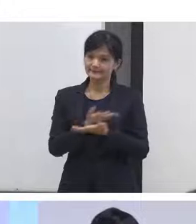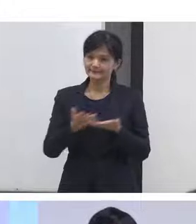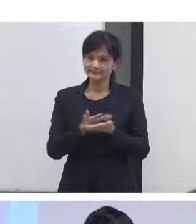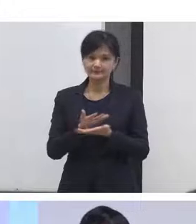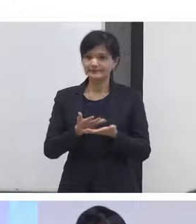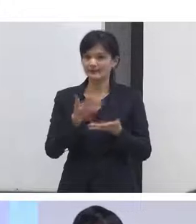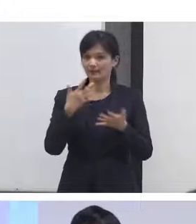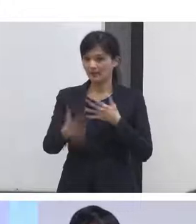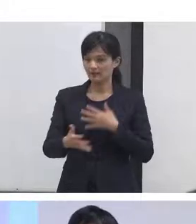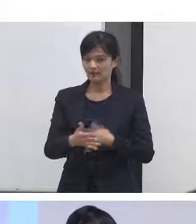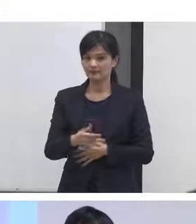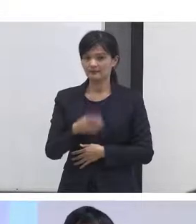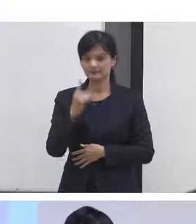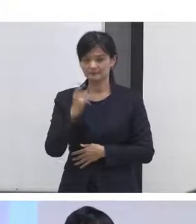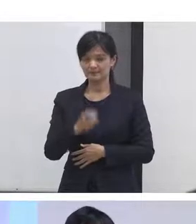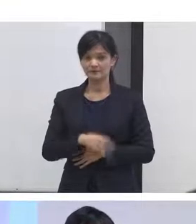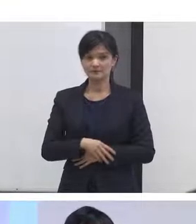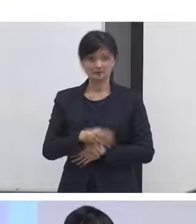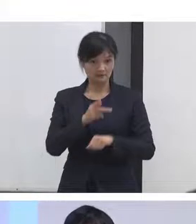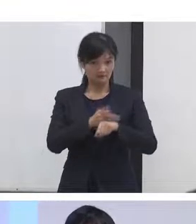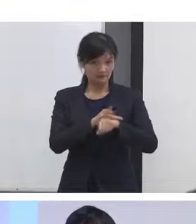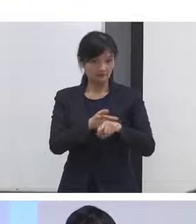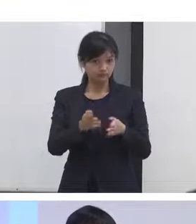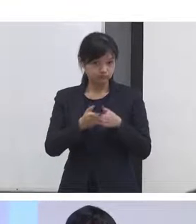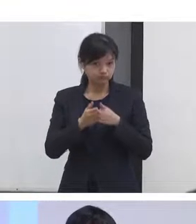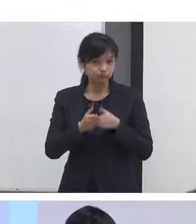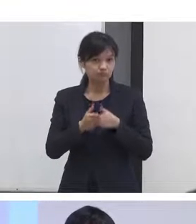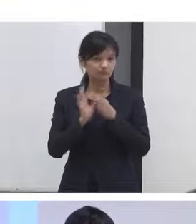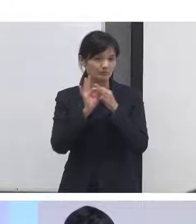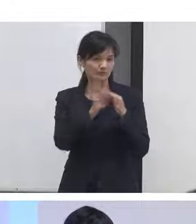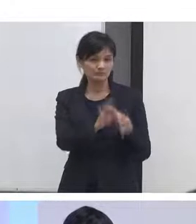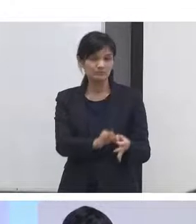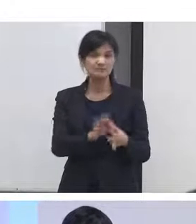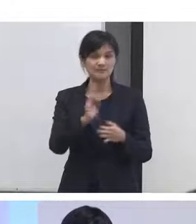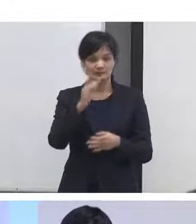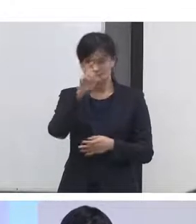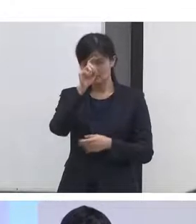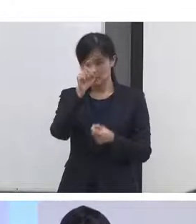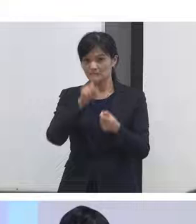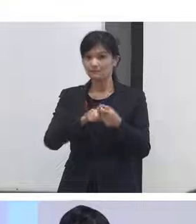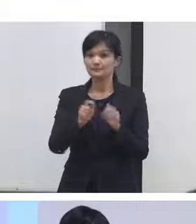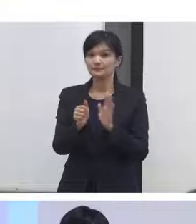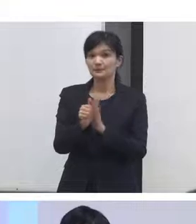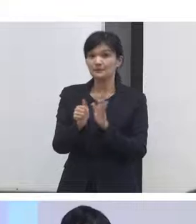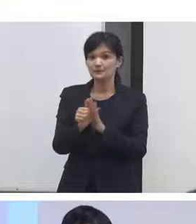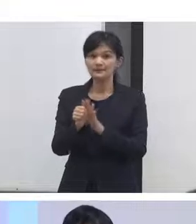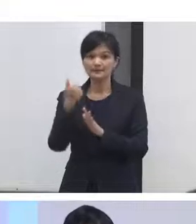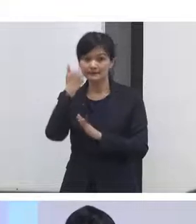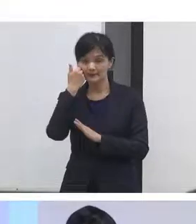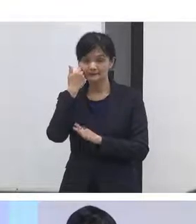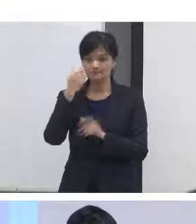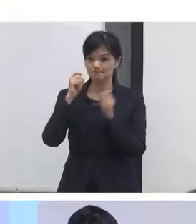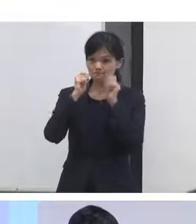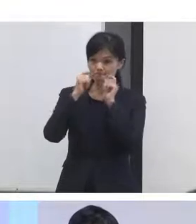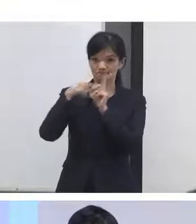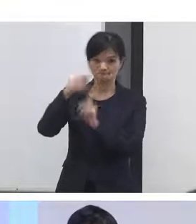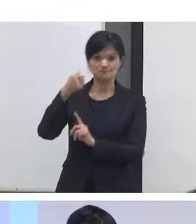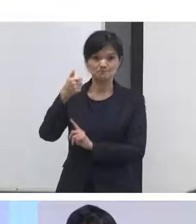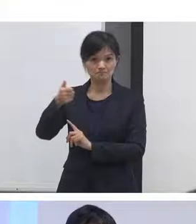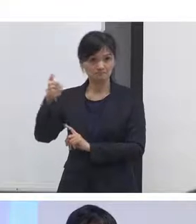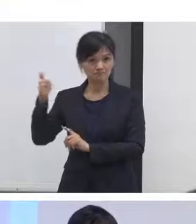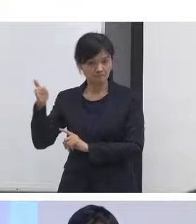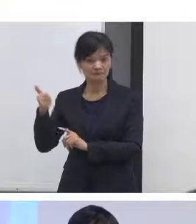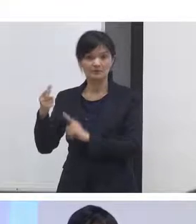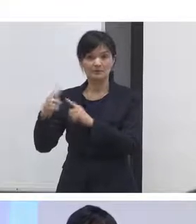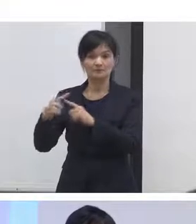认为最重要的科技还是要做，但是我们用科技是想办法帮助更多的有素养的参与。所以像是